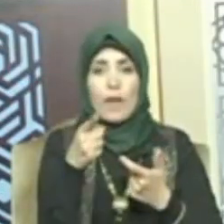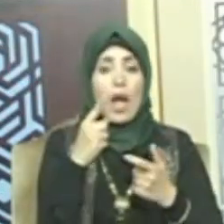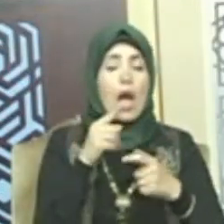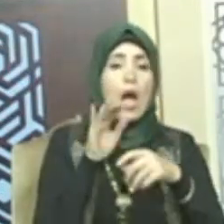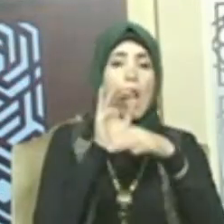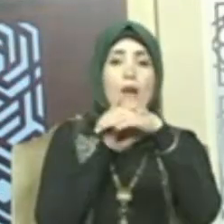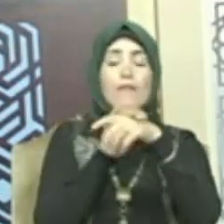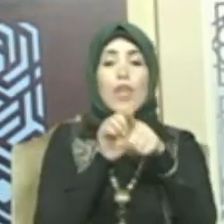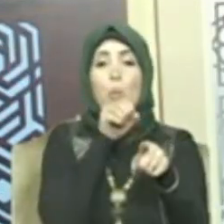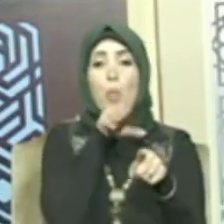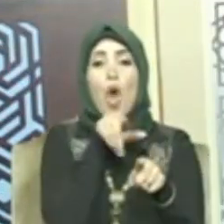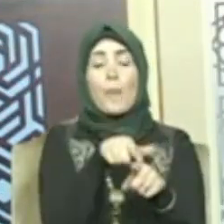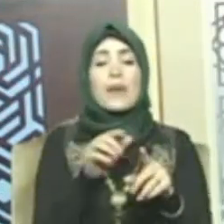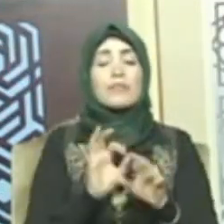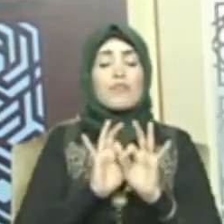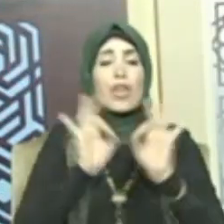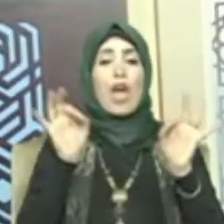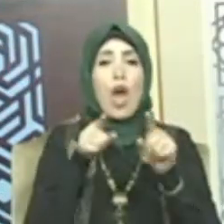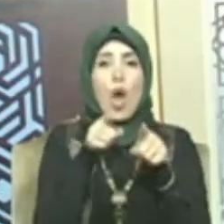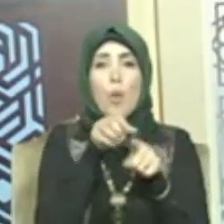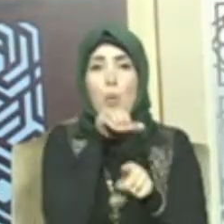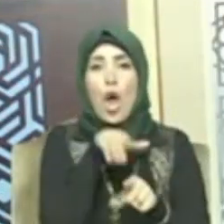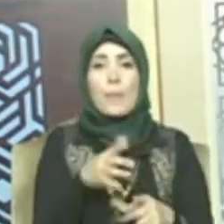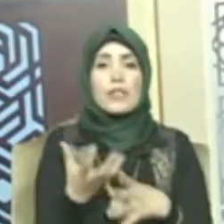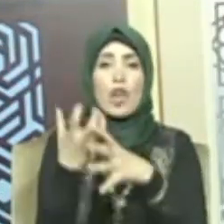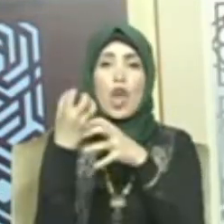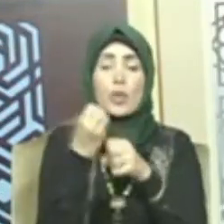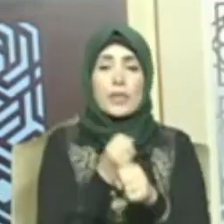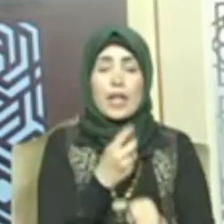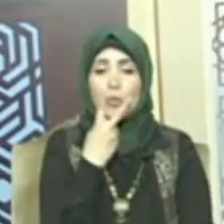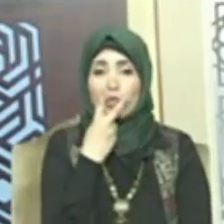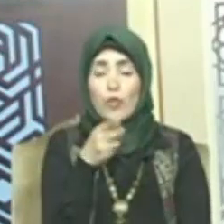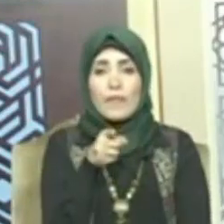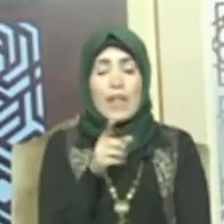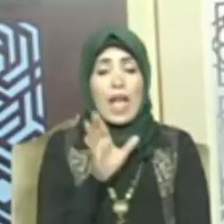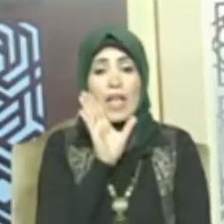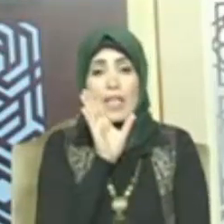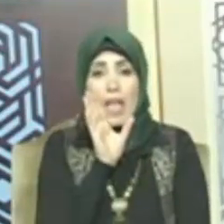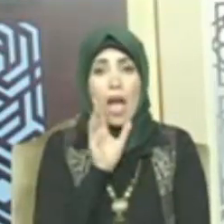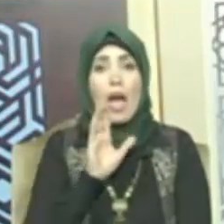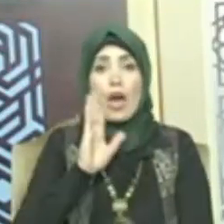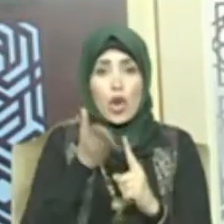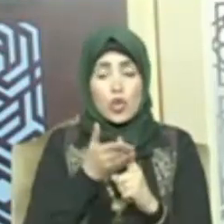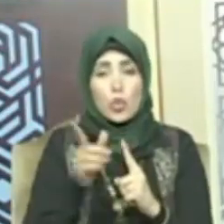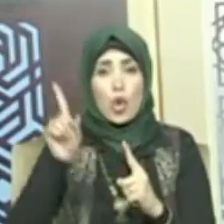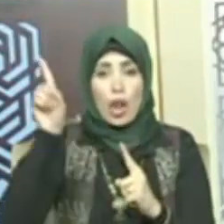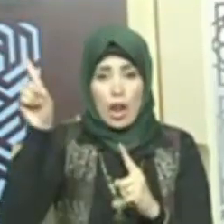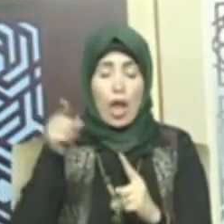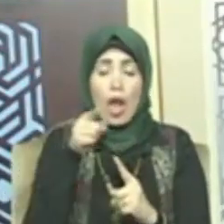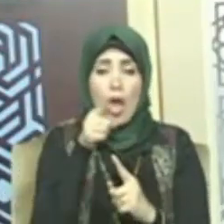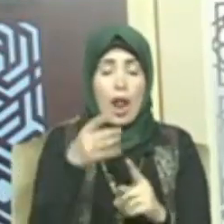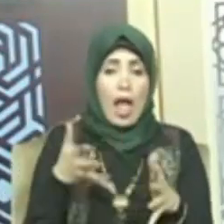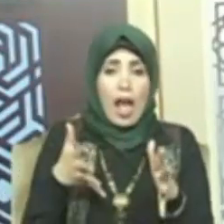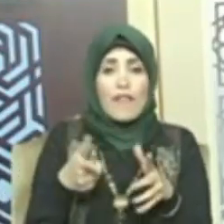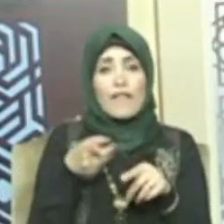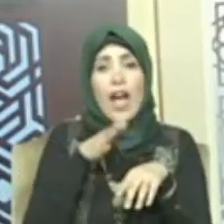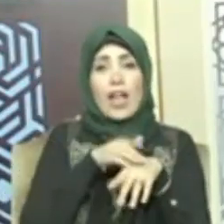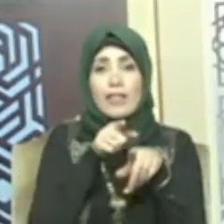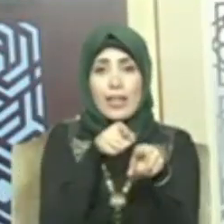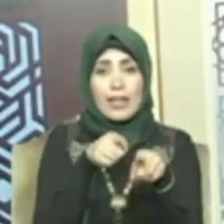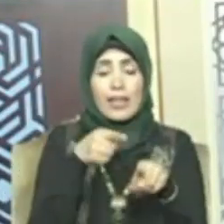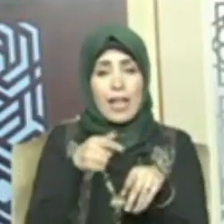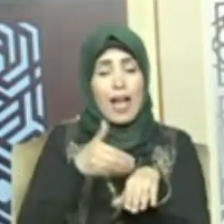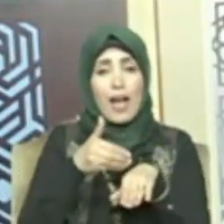رسول الله صلى الله عليه وسلم، فقلت: يا رسول الله، قمت عنا